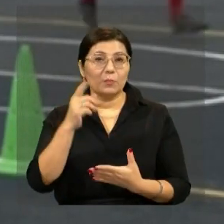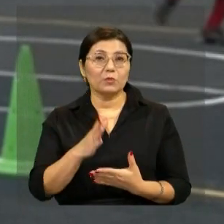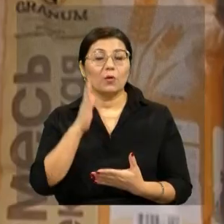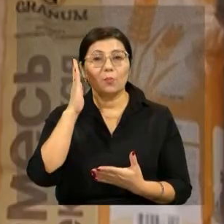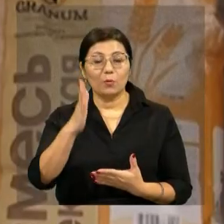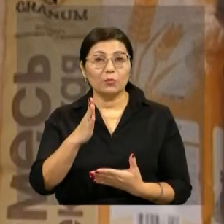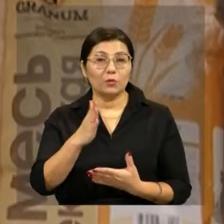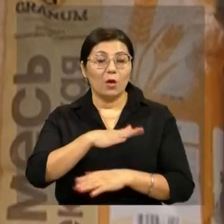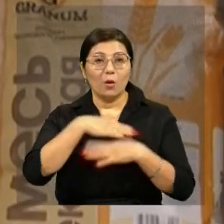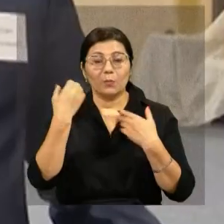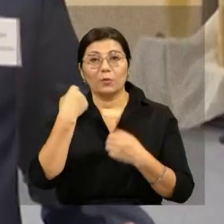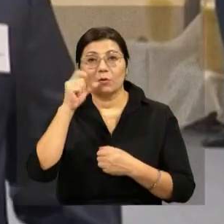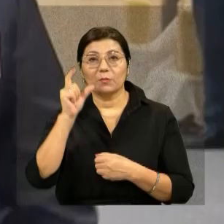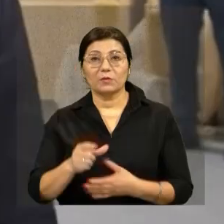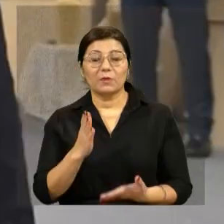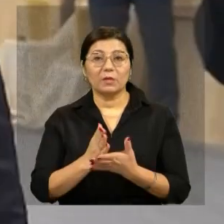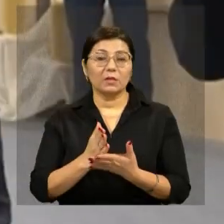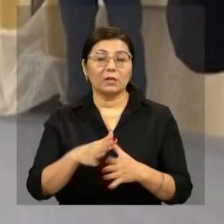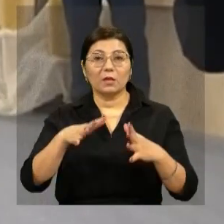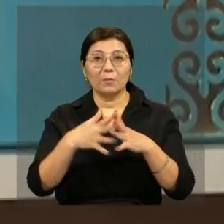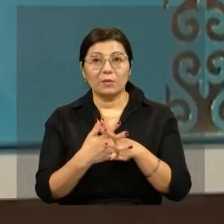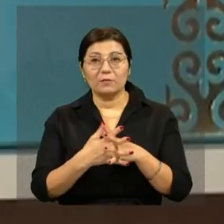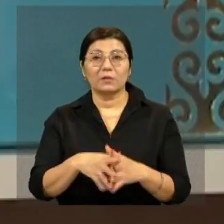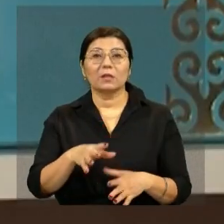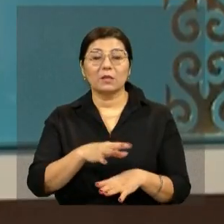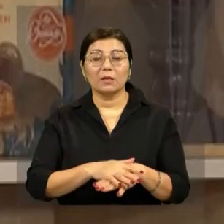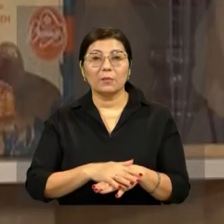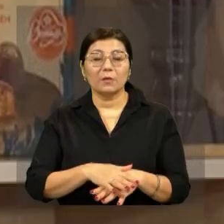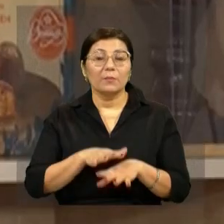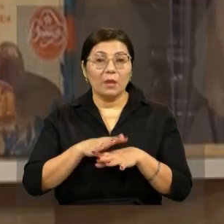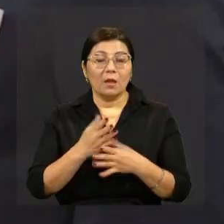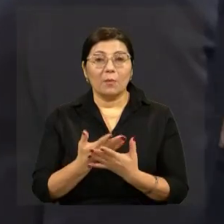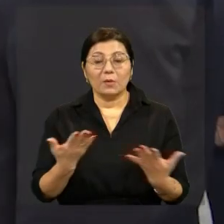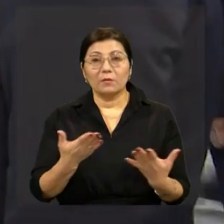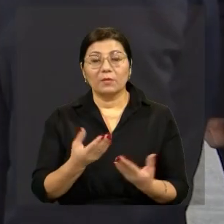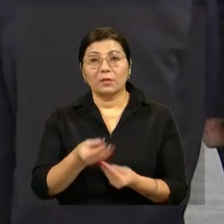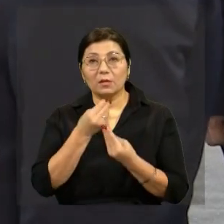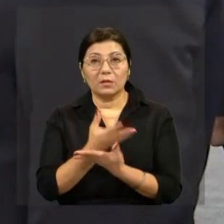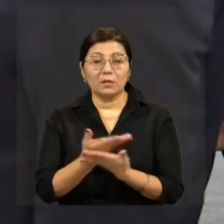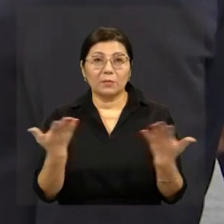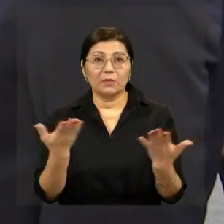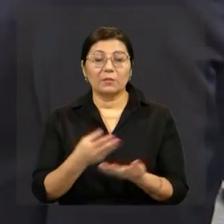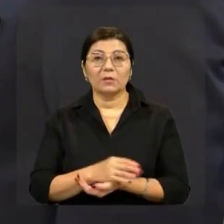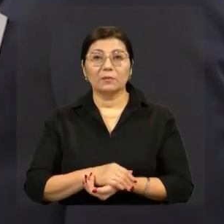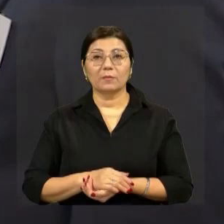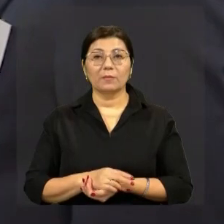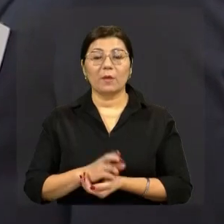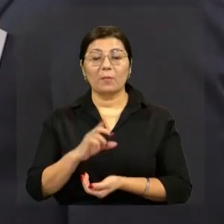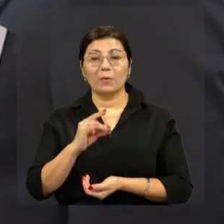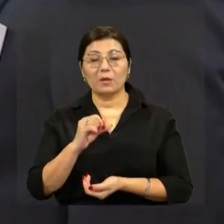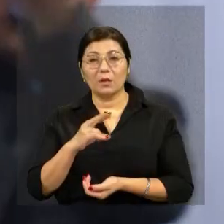чемпионы. Есть много продуктов, производящих в селе. Местный бренд пользуется большим спросом на рынке. Самое крупное малиновое поле на территории